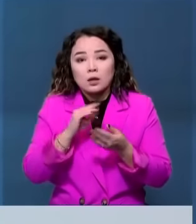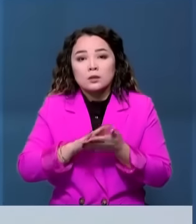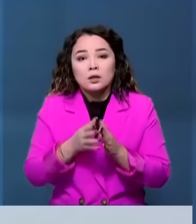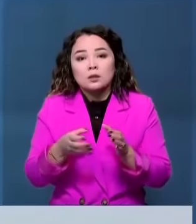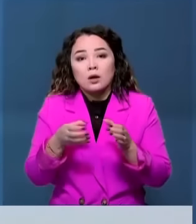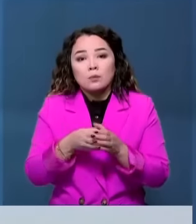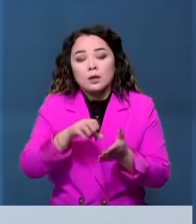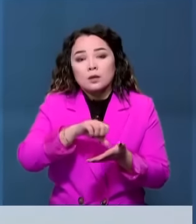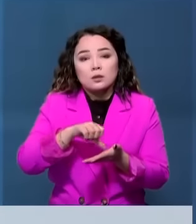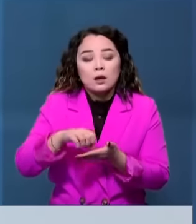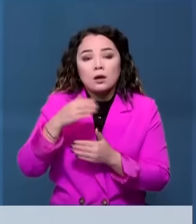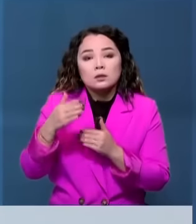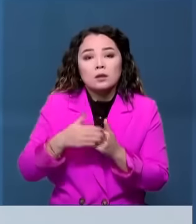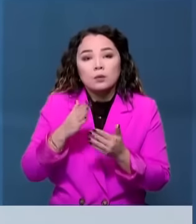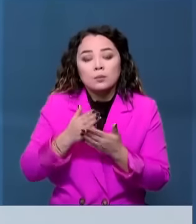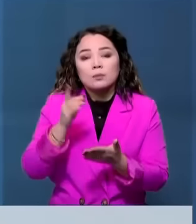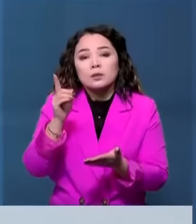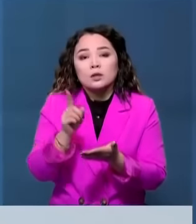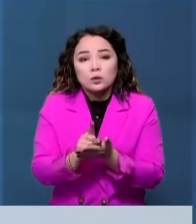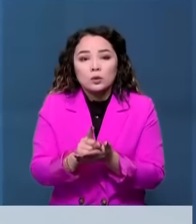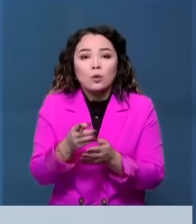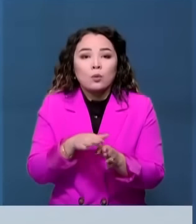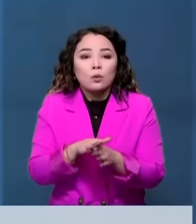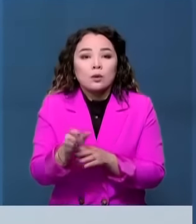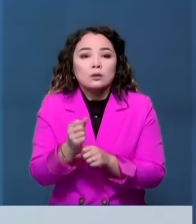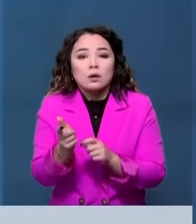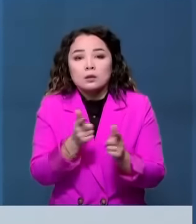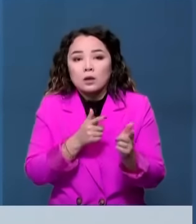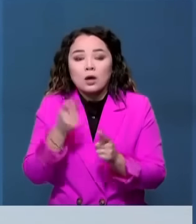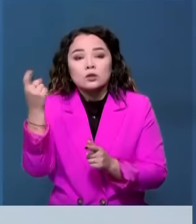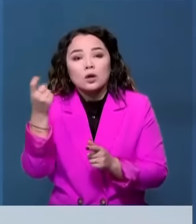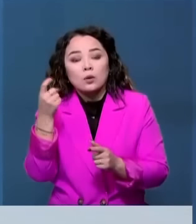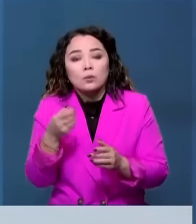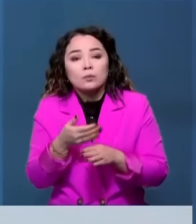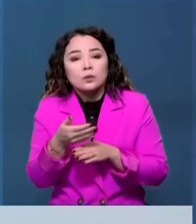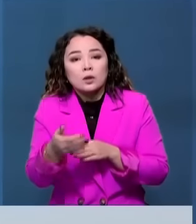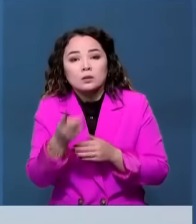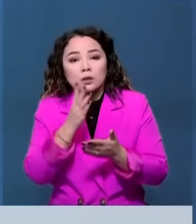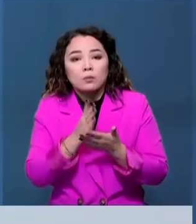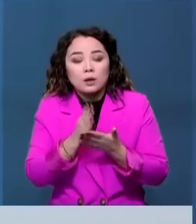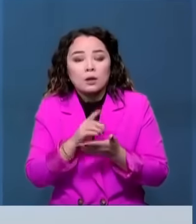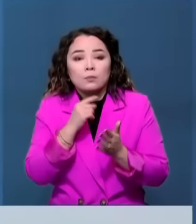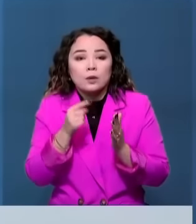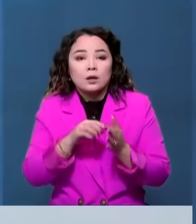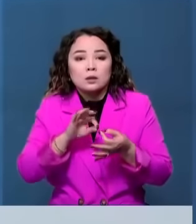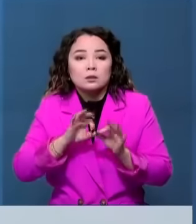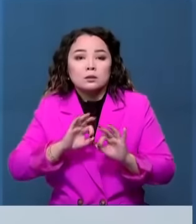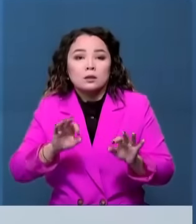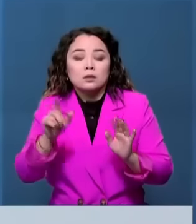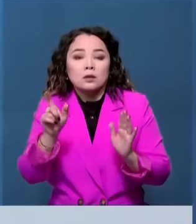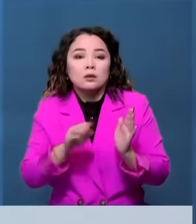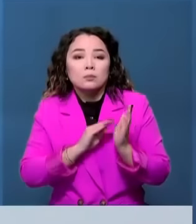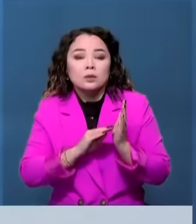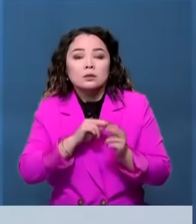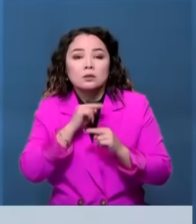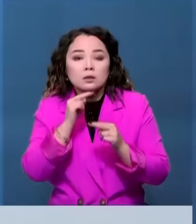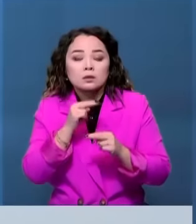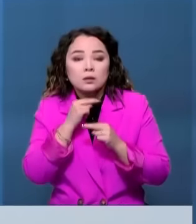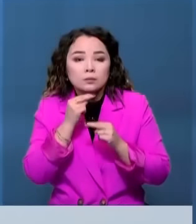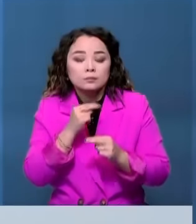шарт корпорациясы алдындағы міндеттемелердің орындауды да шаруалар кешеуілдетіп жатыр. Мәселенің мән-жайына үңіліп көрген